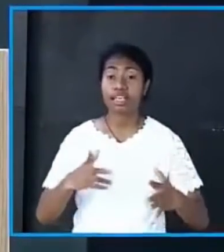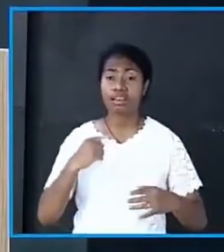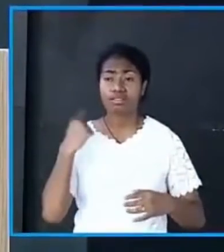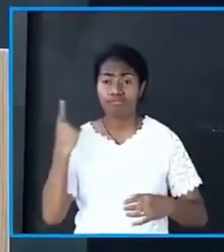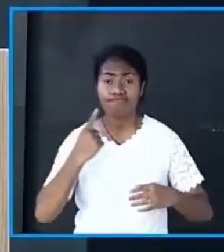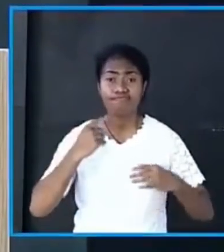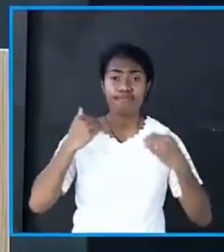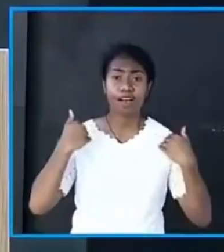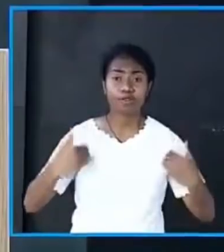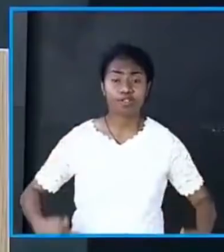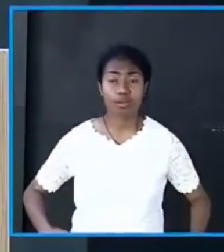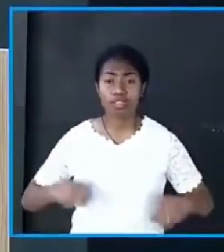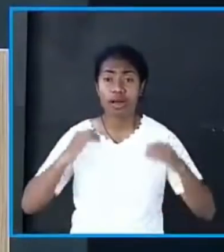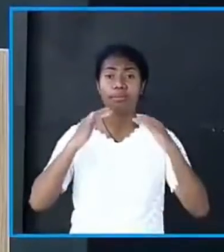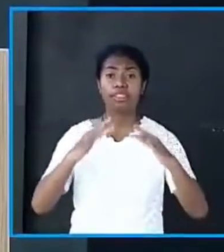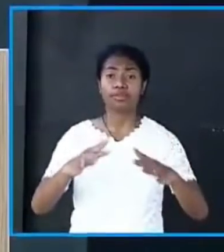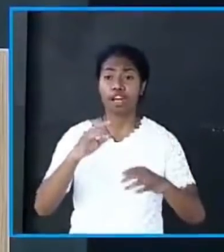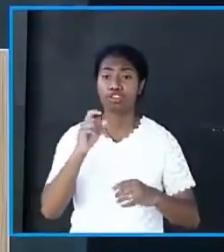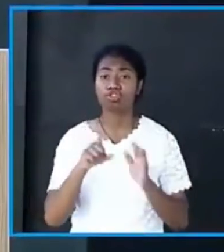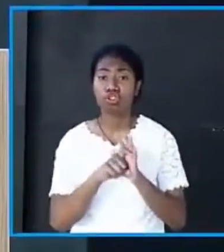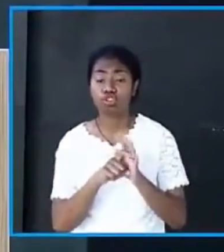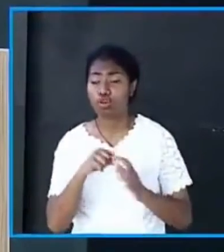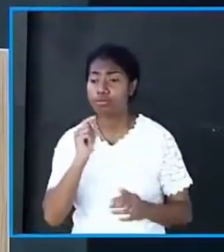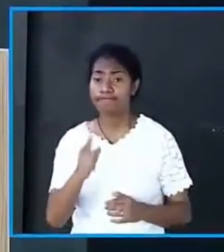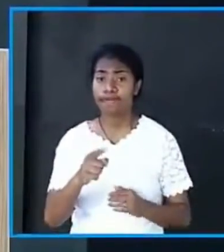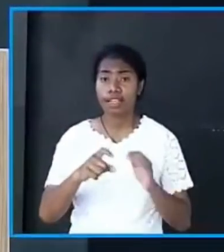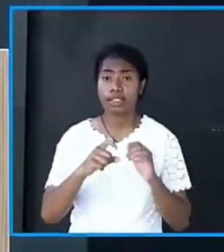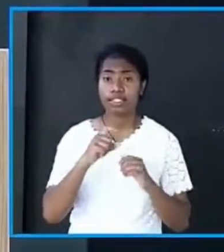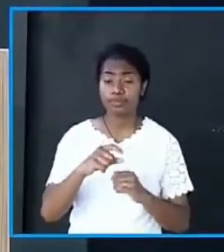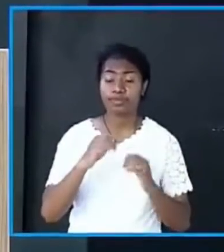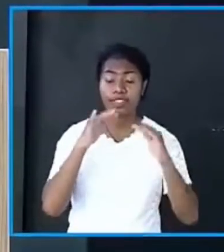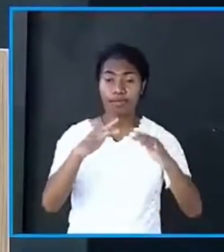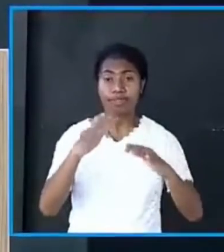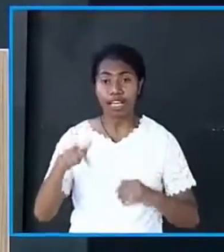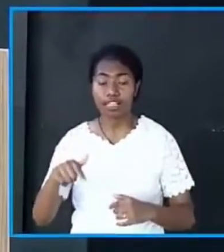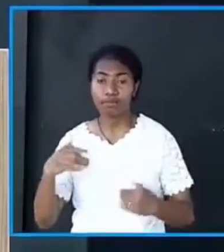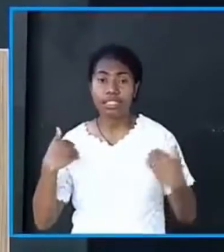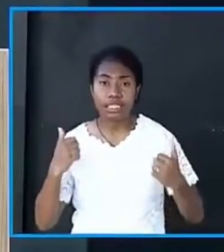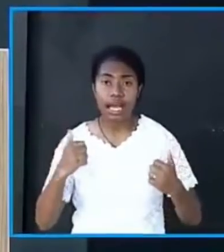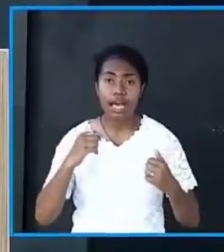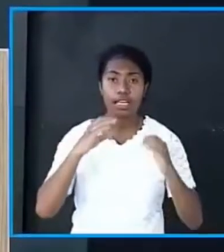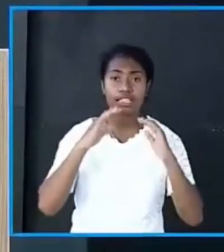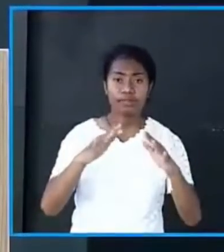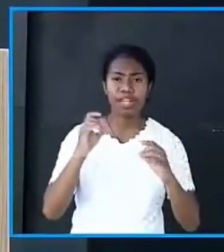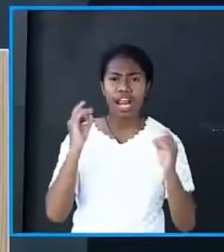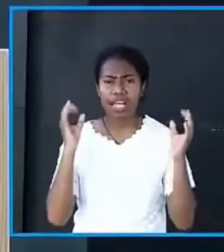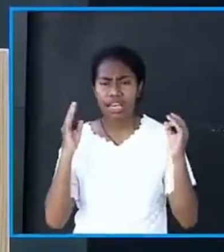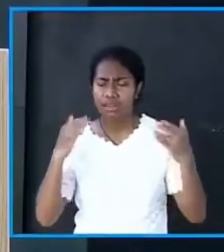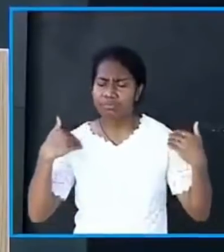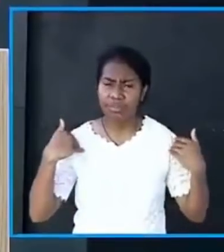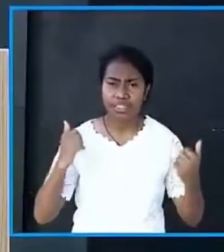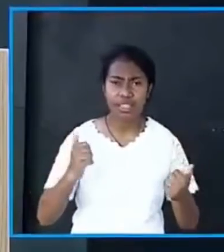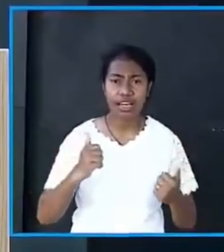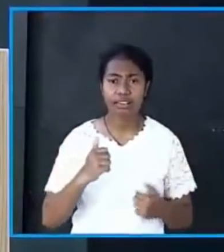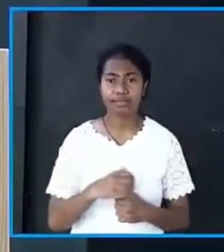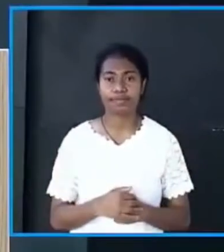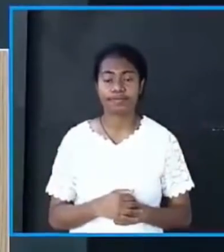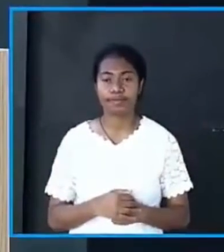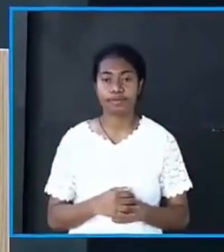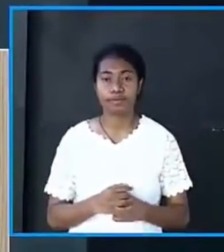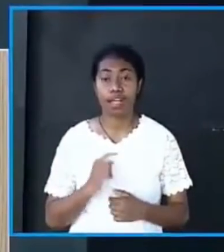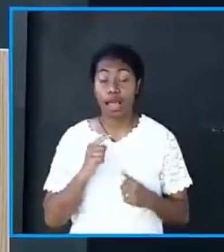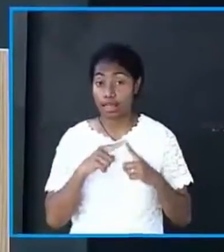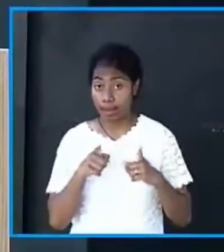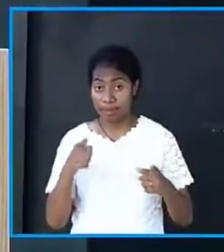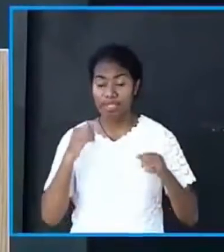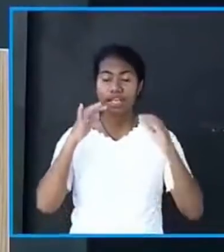Akhirnya bisa Cipta ini Cipta itu Cipta ini kita itu biarpun ciptaannya menciptanya itu beda